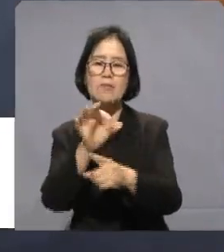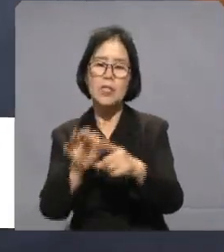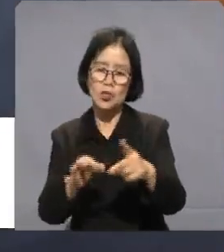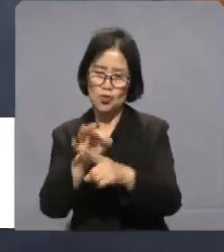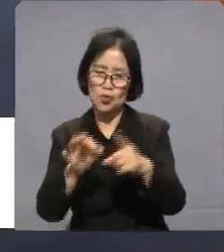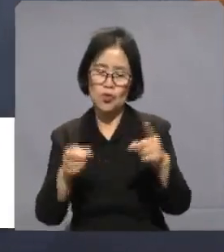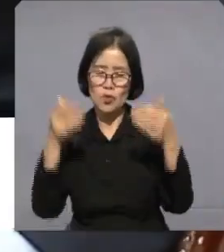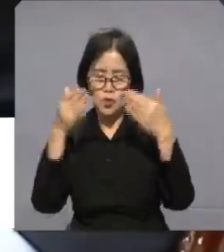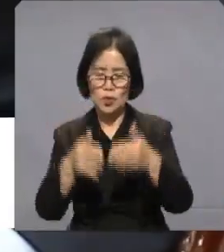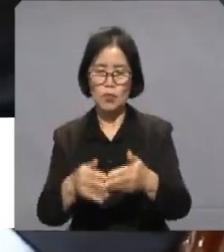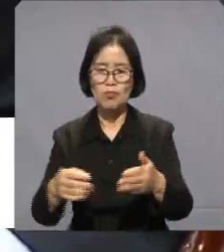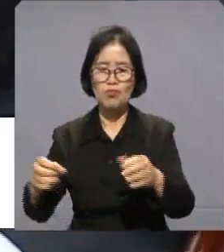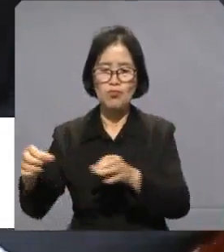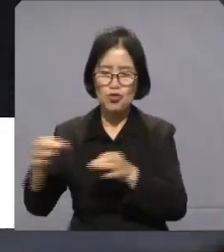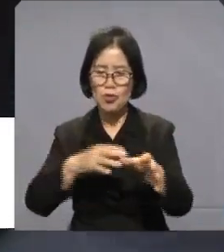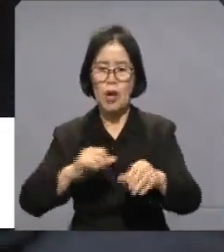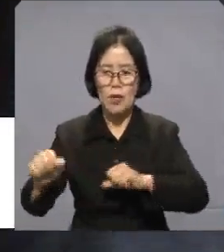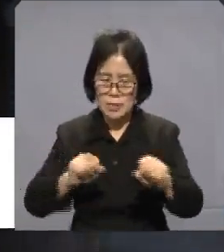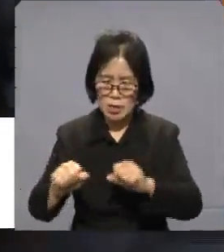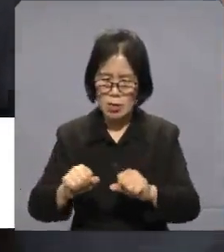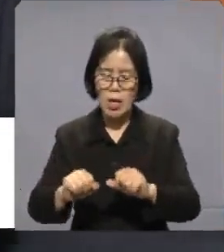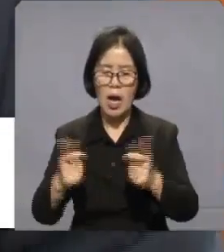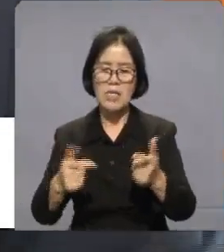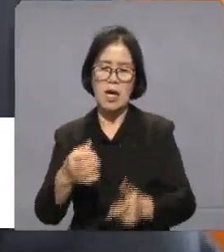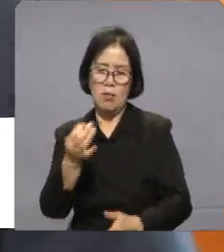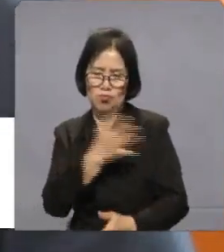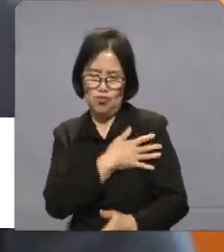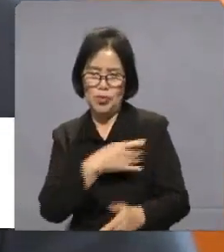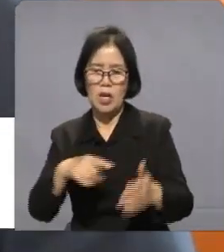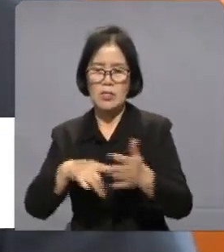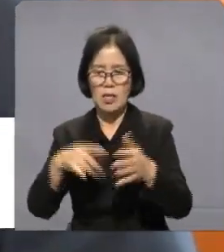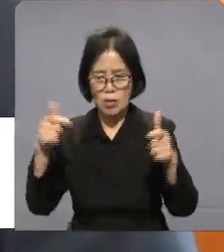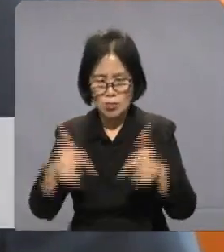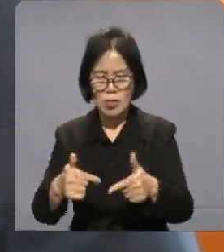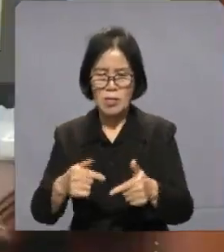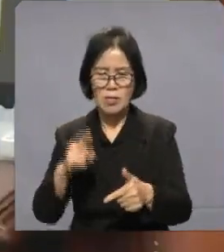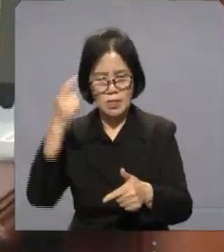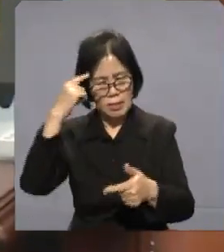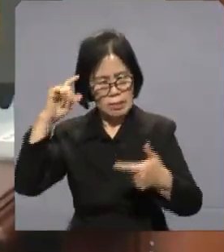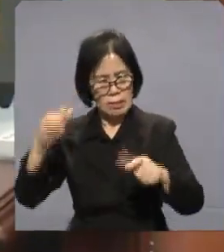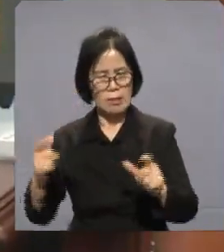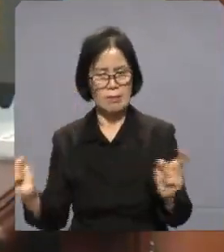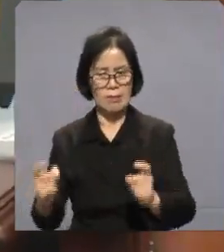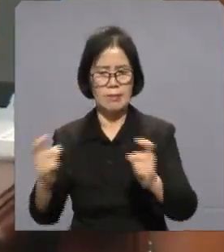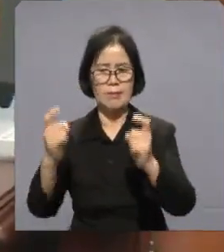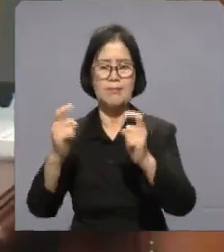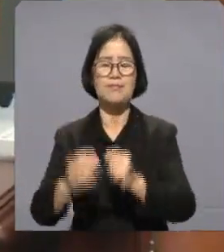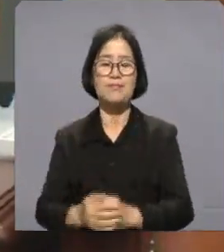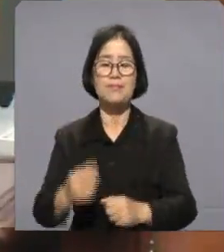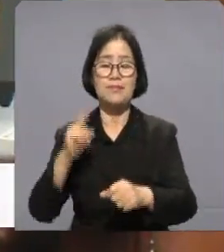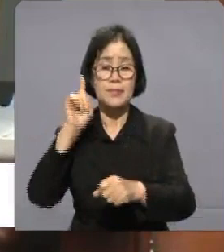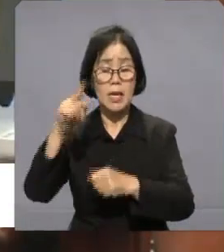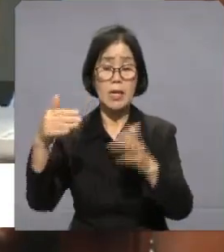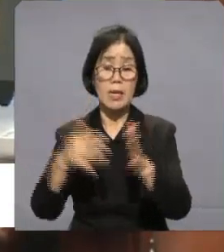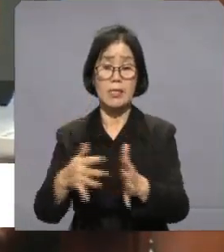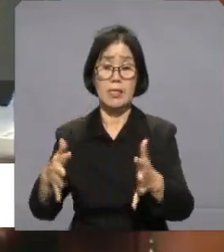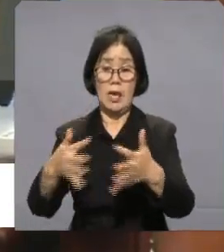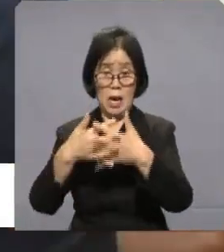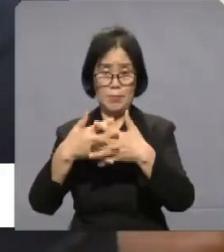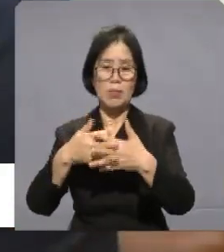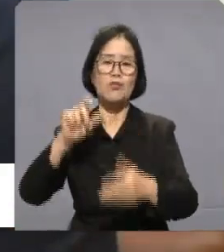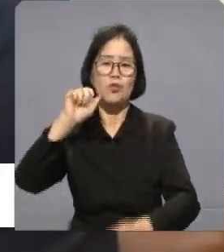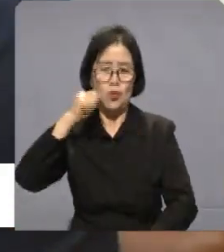있는데 투자 활성화다, 아니다, 부자 감세다, 이견이 팽팽합니다. 때문에 내일까지 합의 처리는